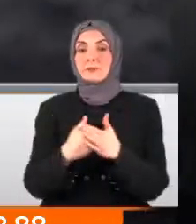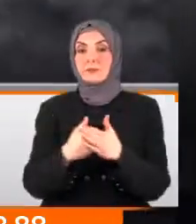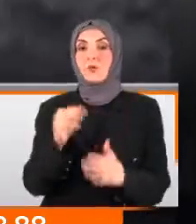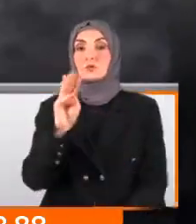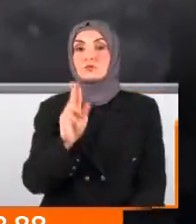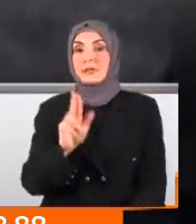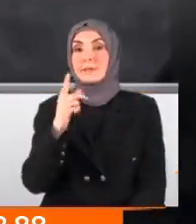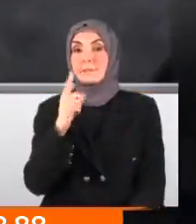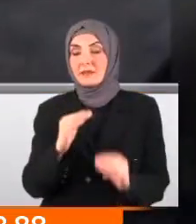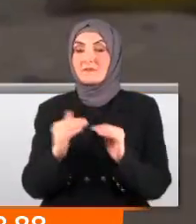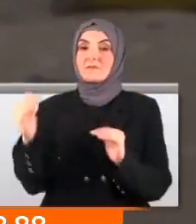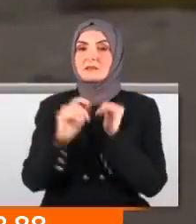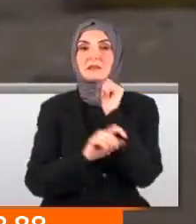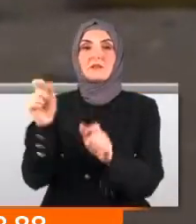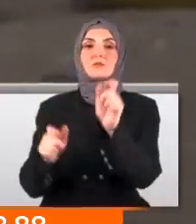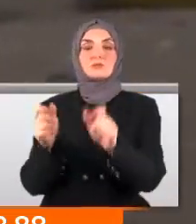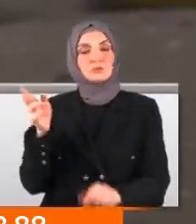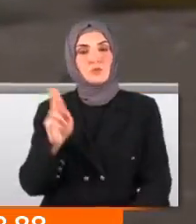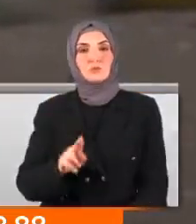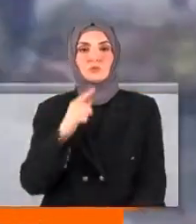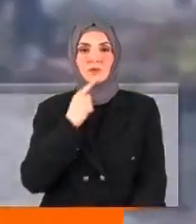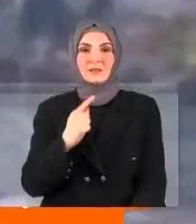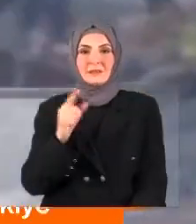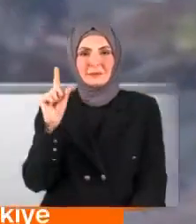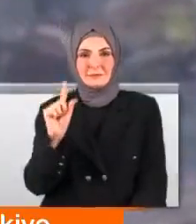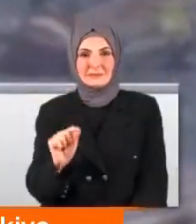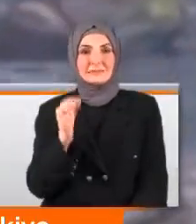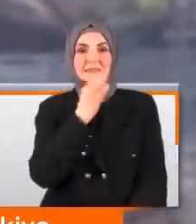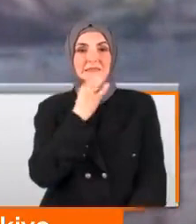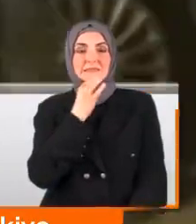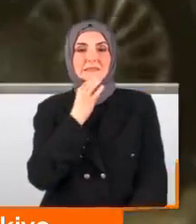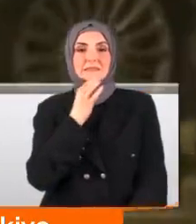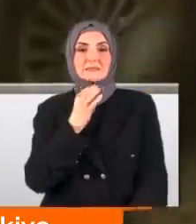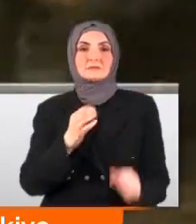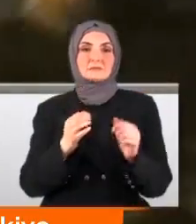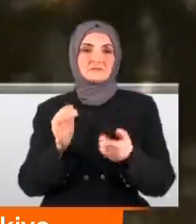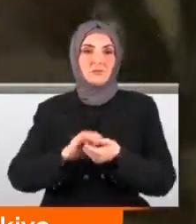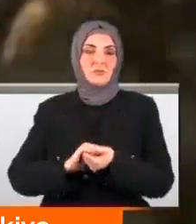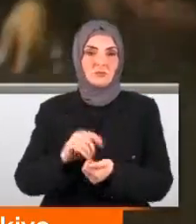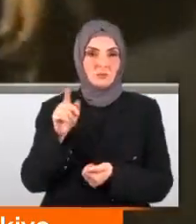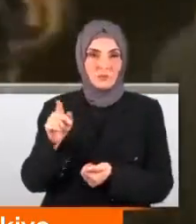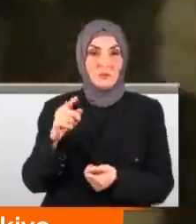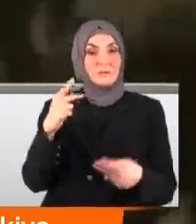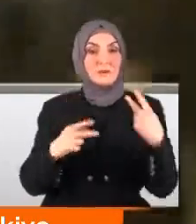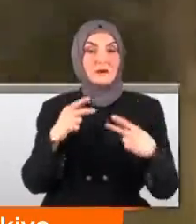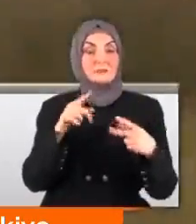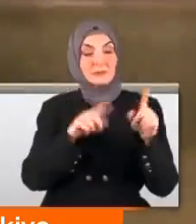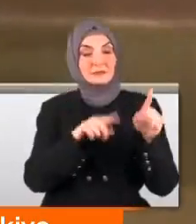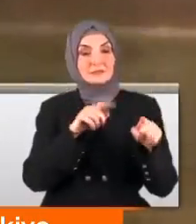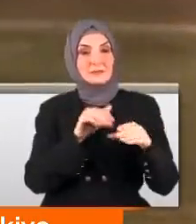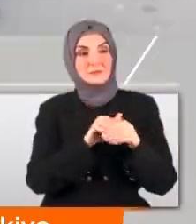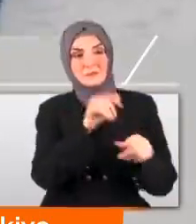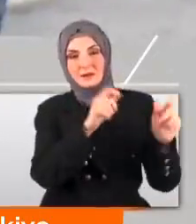teröristin öldürüldüğünü açıkladı. Tükenme noktasındaki örgütün bazı partiler aracılığıyla siyaseti dizayn etmeye